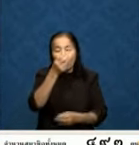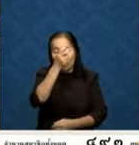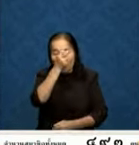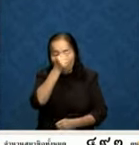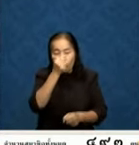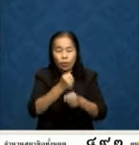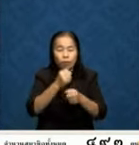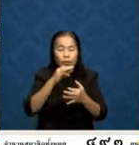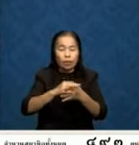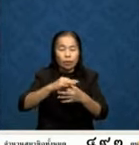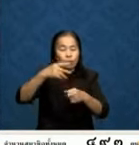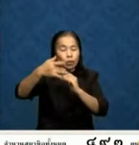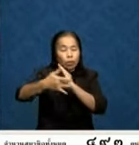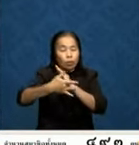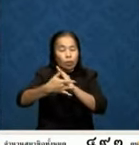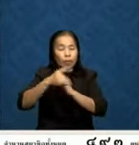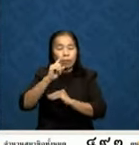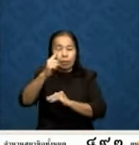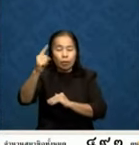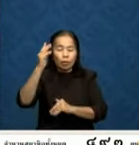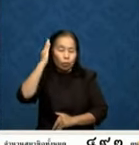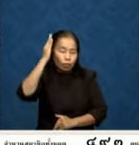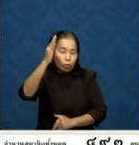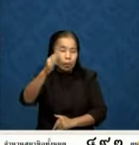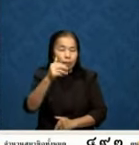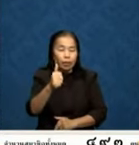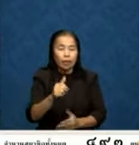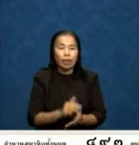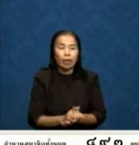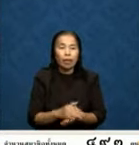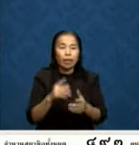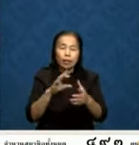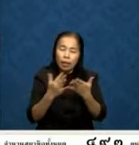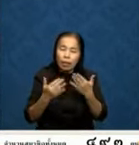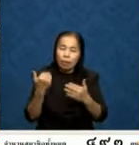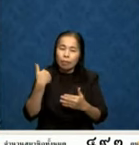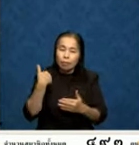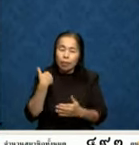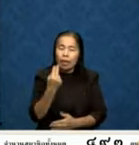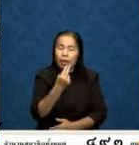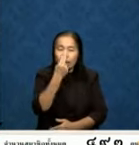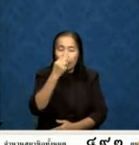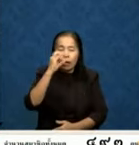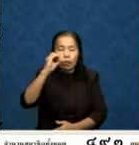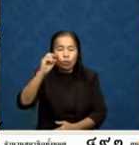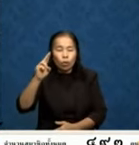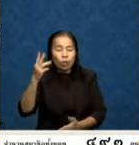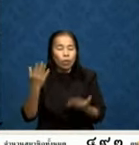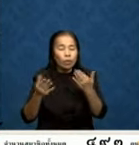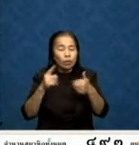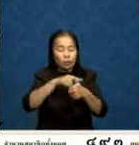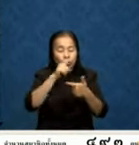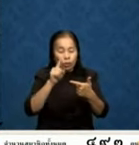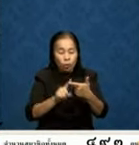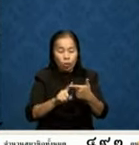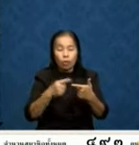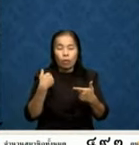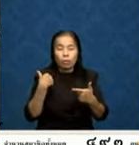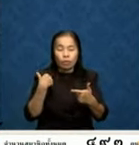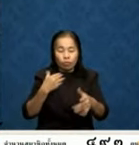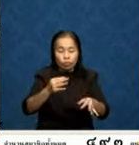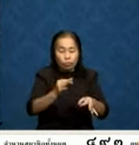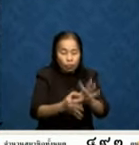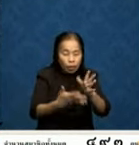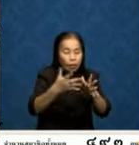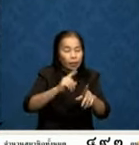คโนโลยีใหม่ๆนะครับที่จะเป็นเทคโนโลยีในอนาคตไม่ว่าจะเป็นเรื่องของไฮโดรเจนนะครับซึ่งก็จะเป็นเชื้อเพลิงที่จะมีบทบาทสำคั